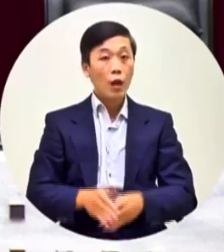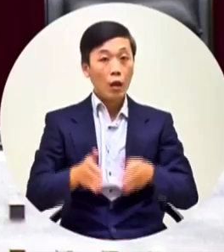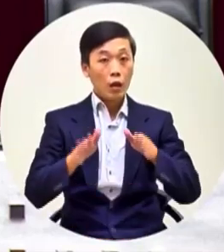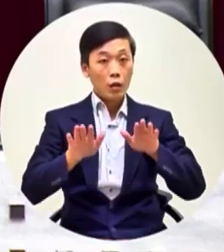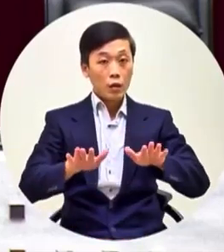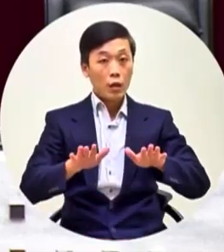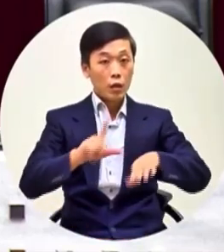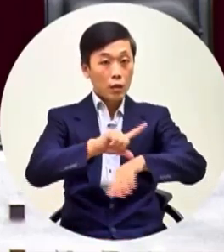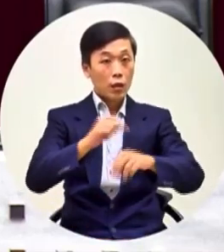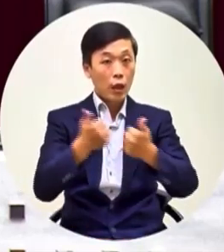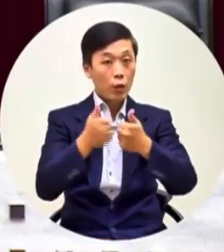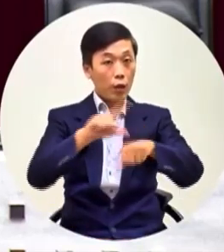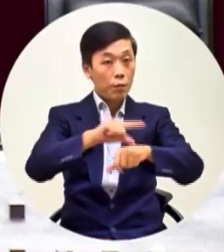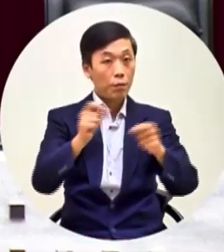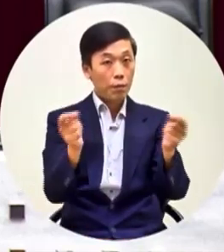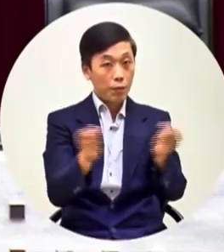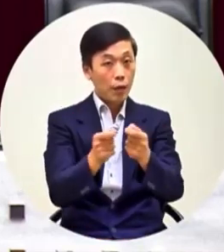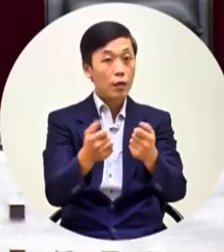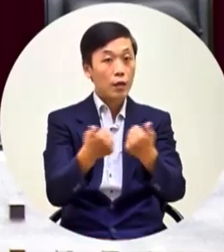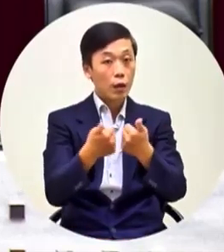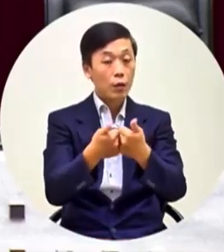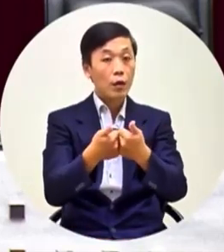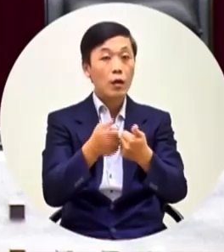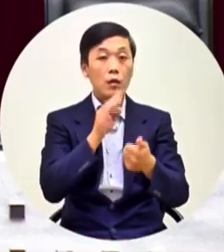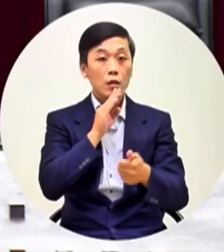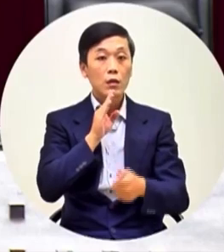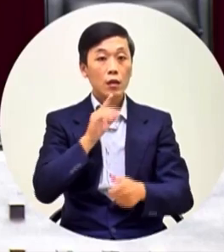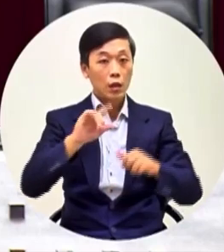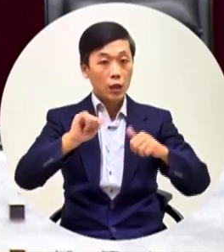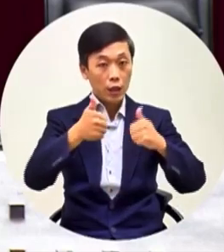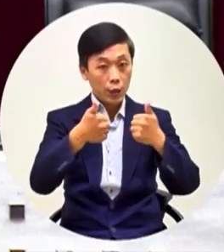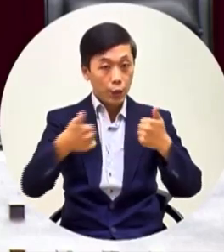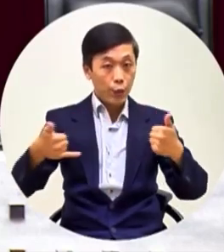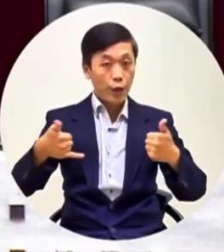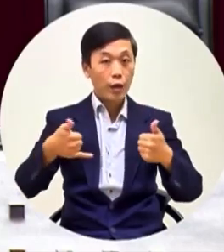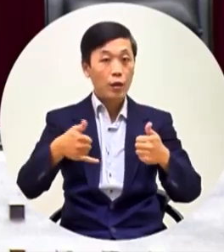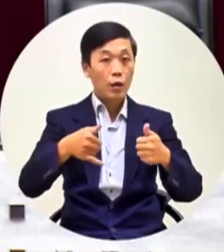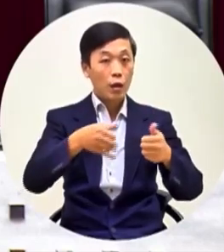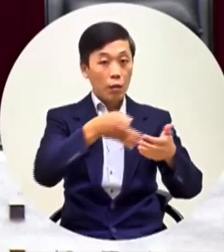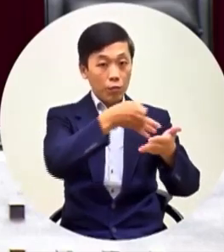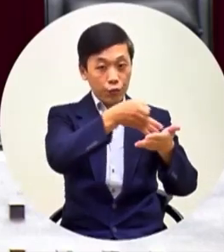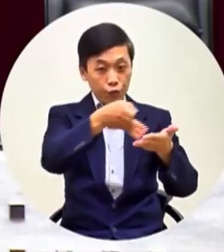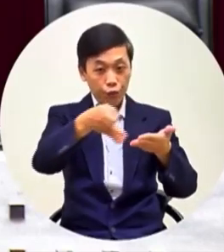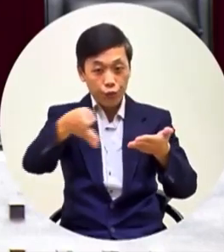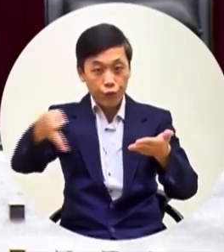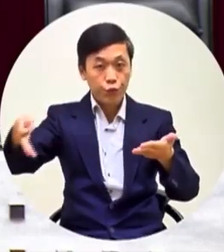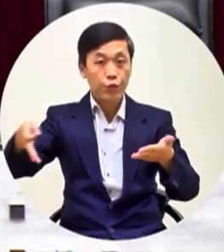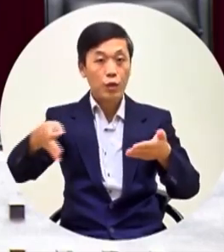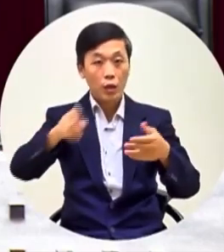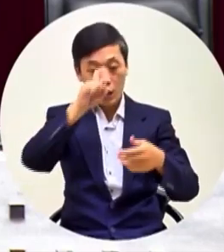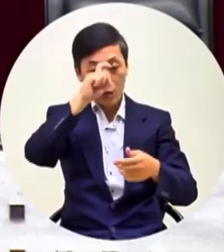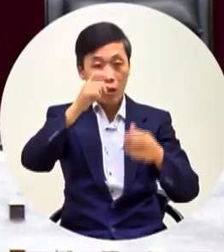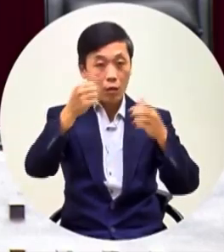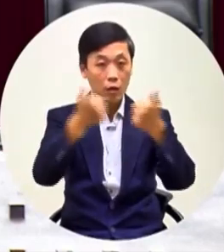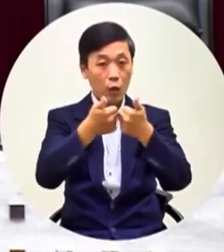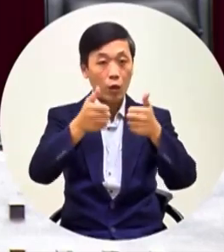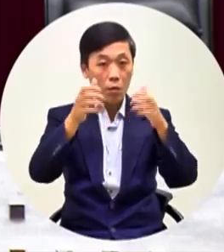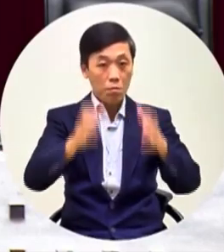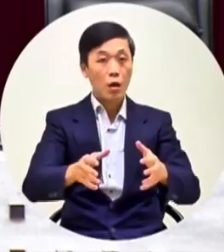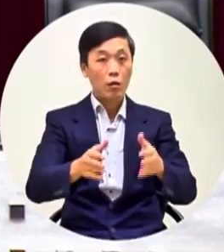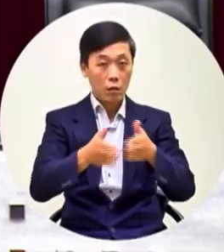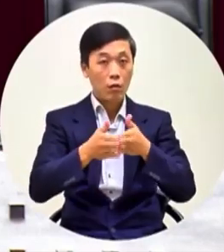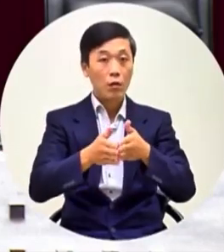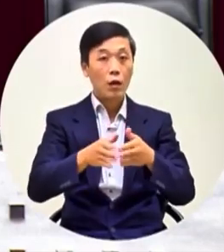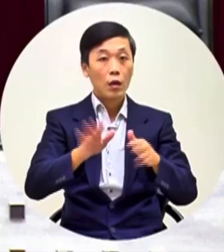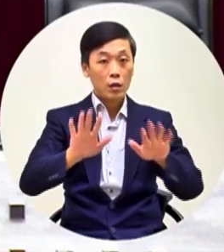时会哈，是由我们议员那个联署要求召开，然后有现在我们曾俊